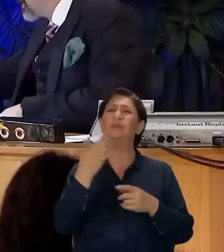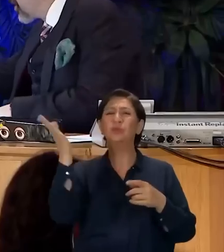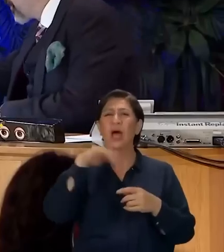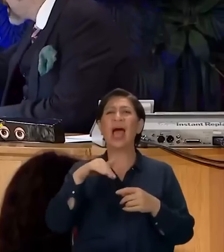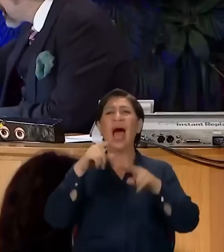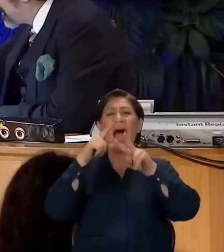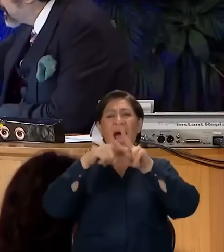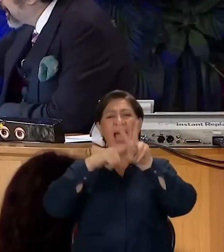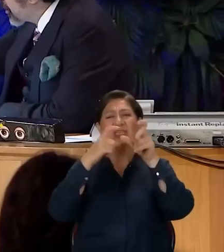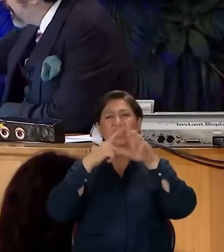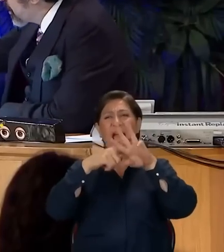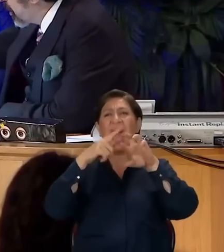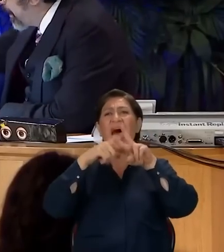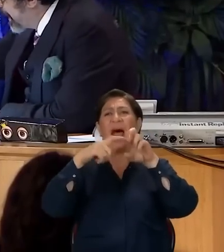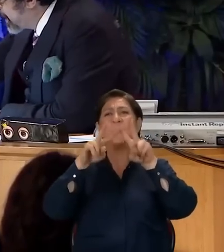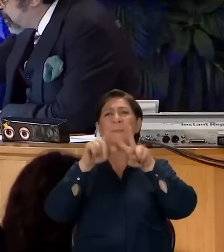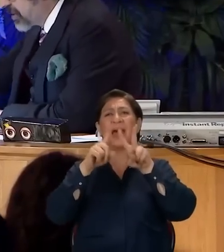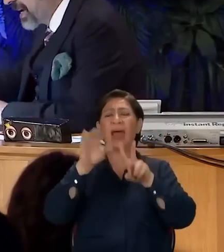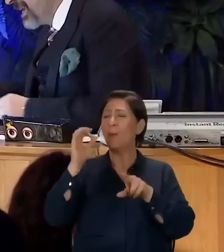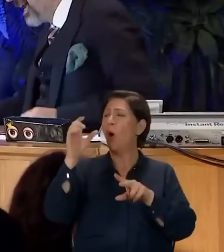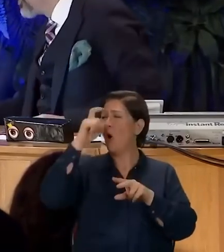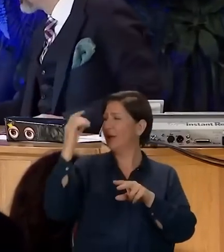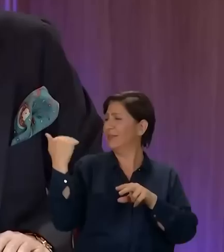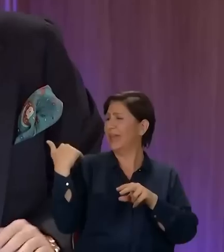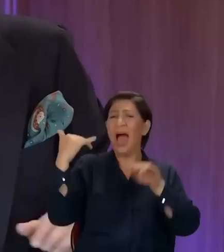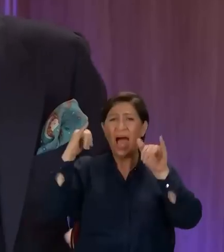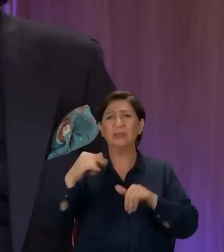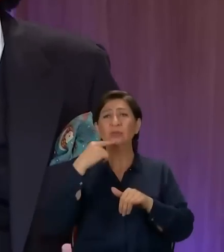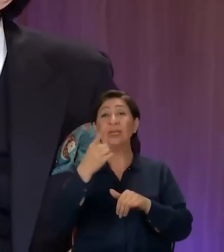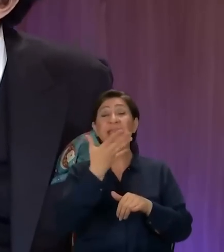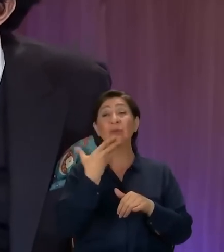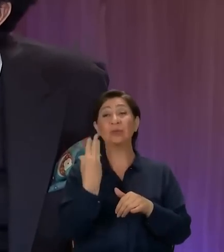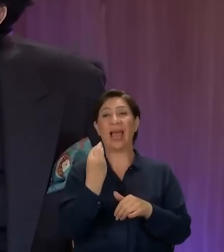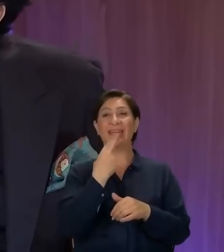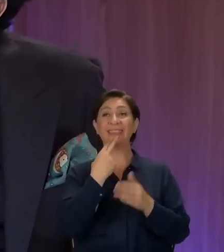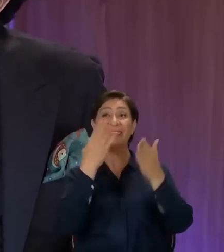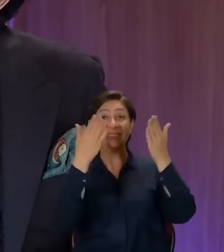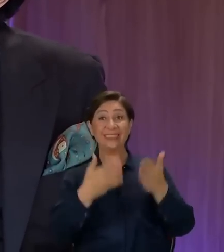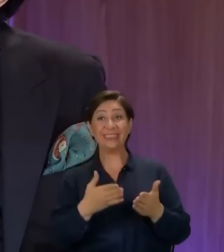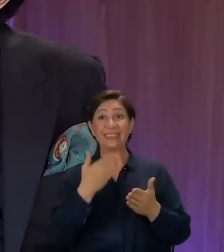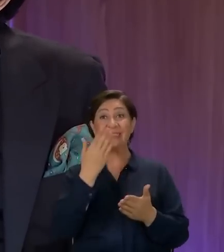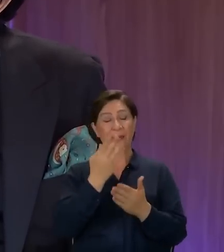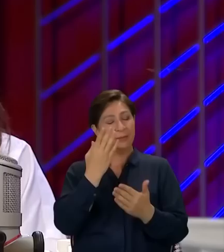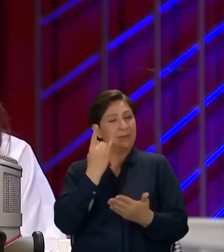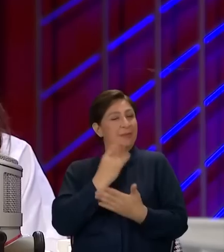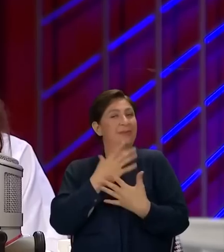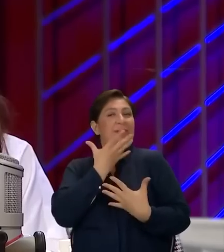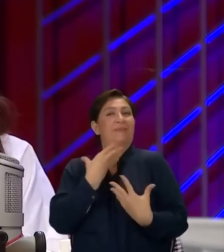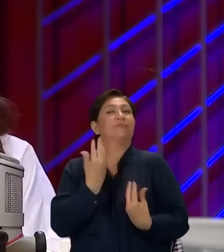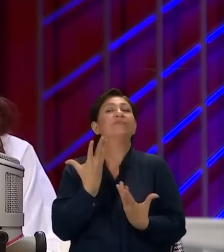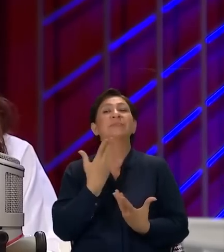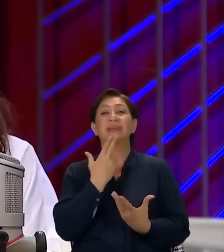Ayşe Arman'la röportaj yaptığında da söylemişsin. Okan bana demişti diye. Yine aynı şeyi söyleyeceğim. Sen güzel bir kadınsın. Sen seksi bir